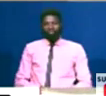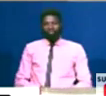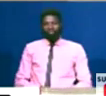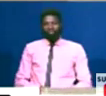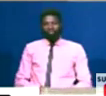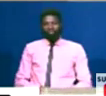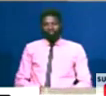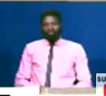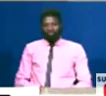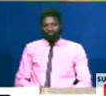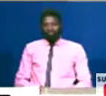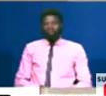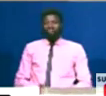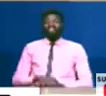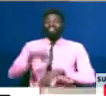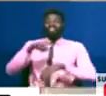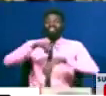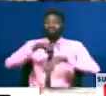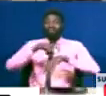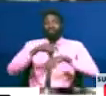Wakati umewadia kwa maafisa